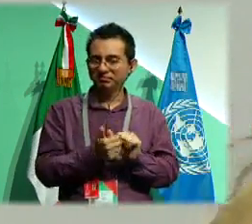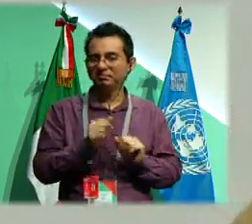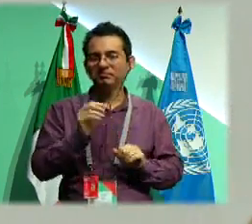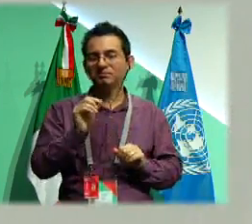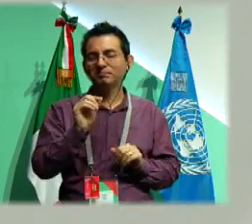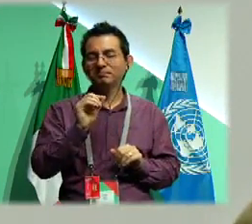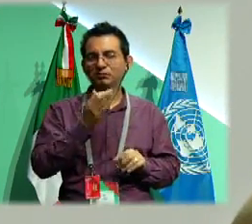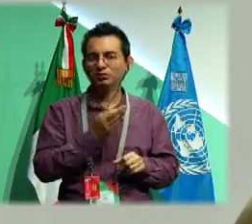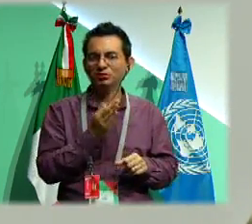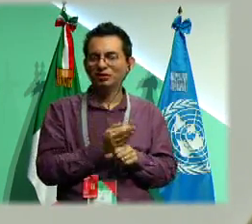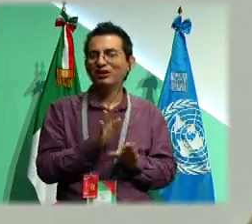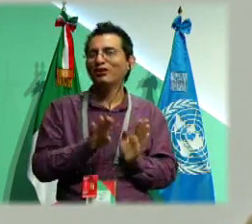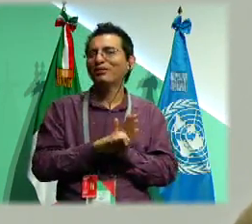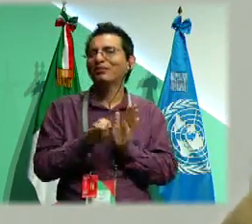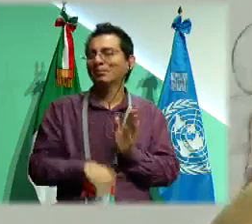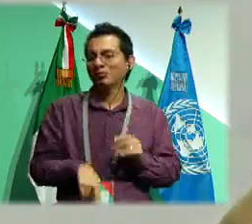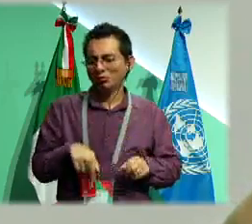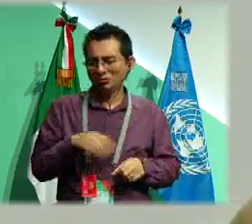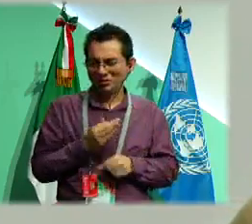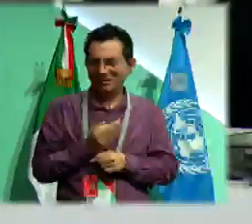au 21e siècle